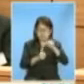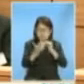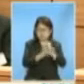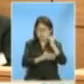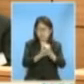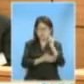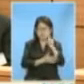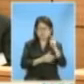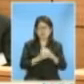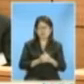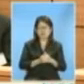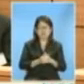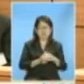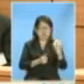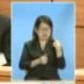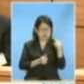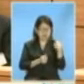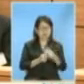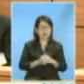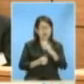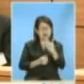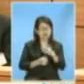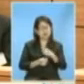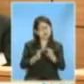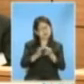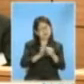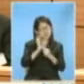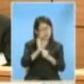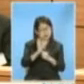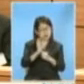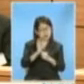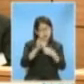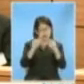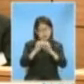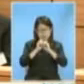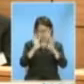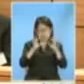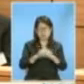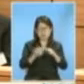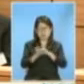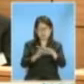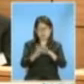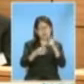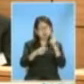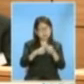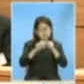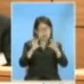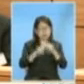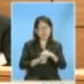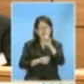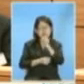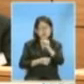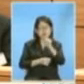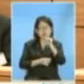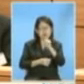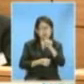และก็อย่างน้อยนะครับผมยกตัวอย่างได้เต็มปากเต็มคำที่ขออนุญาตต้องเอ่ยนามคือสส